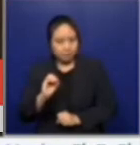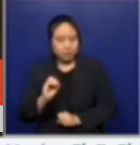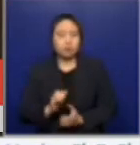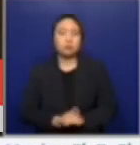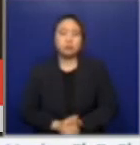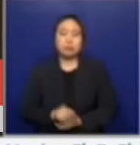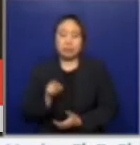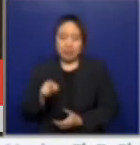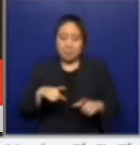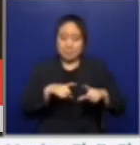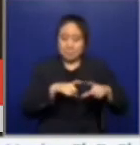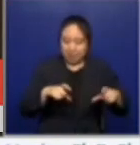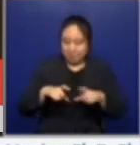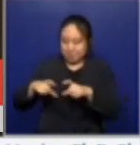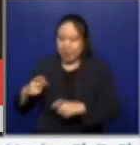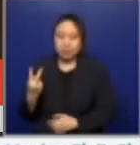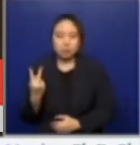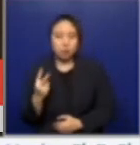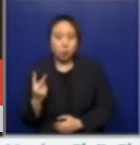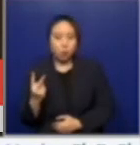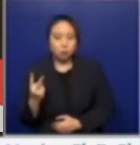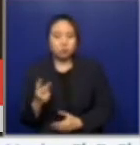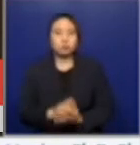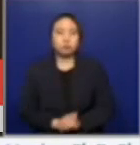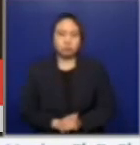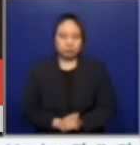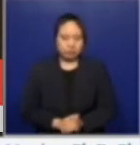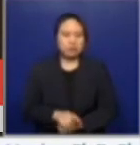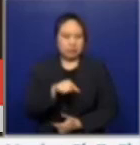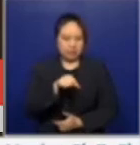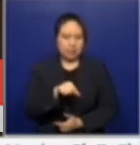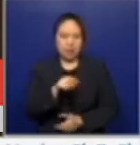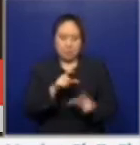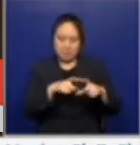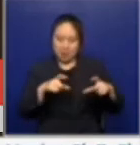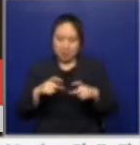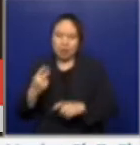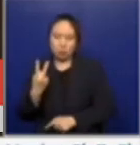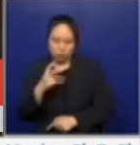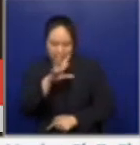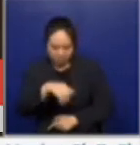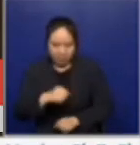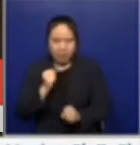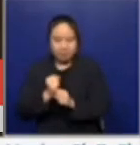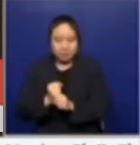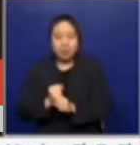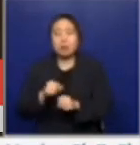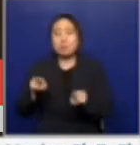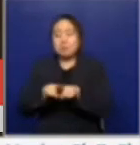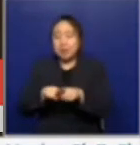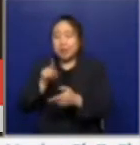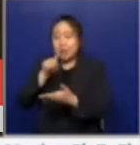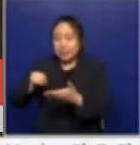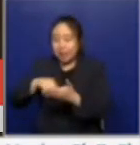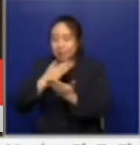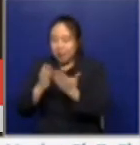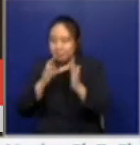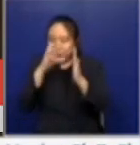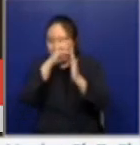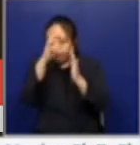ใช้บัตรเลือกตั้ง2ใบมาใช้ในการเลือกตั้งแบบแบ่งเขตเลือกตั้งและแบบบัญชีร